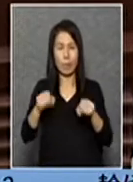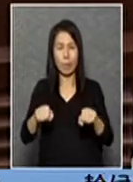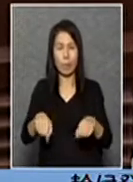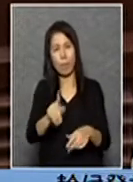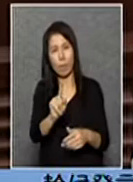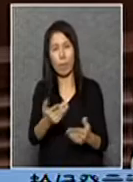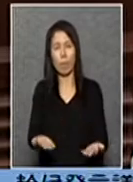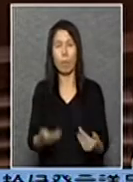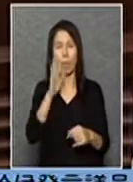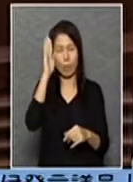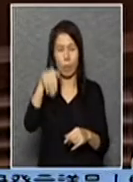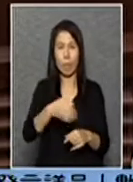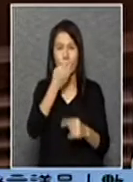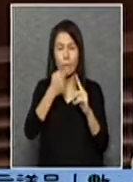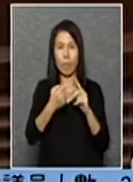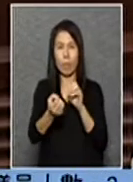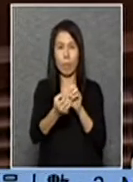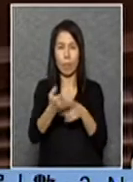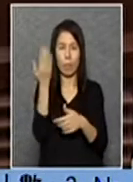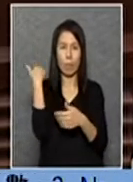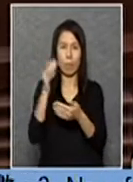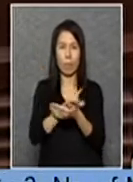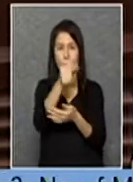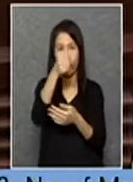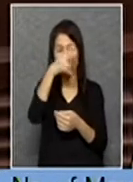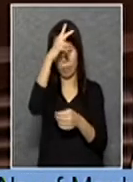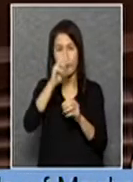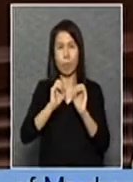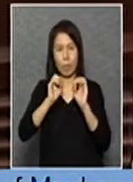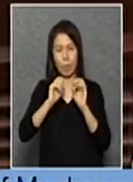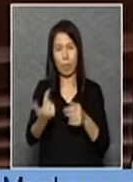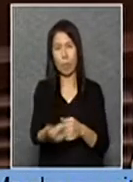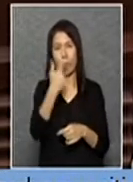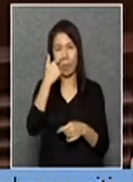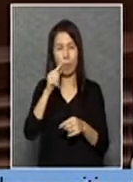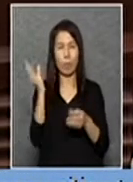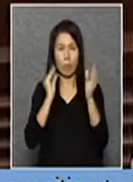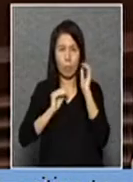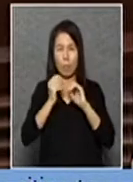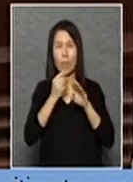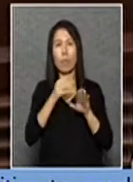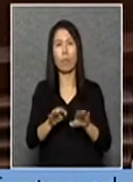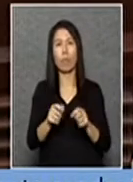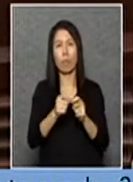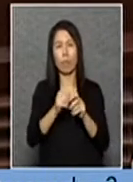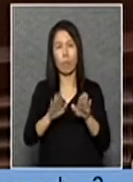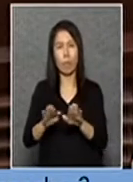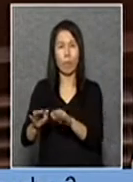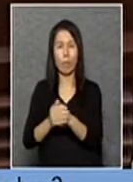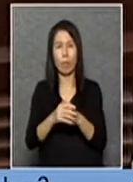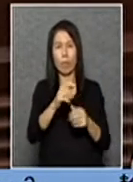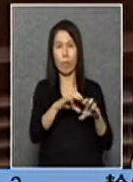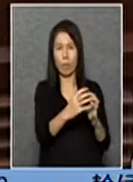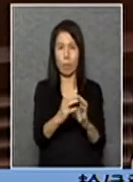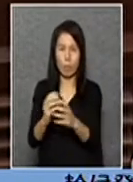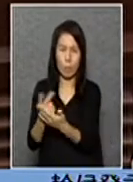和市民的溝通，在過去十年政府推出多項新的資訊服務，包括是各部門會定期更新網